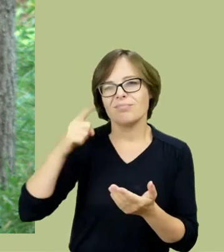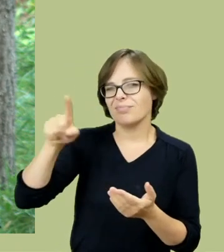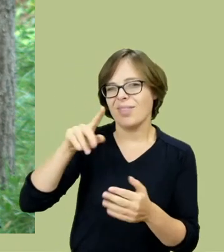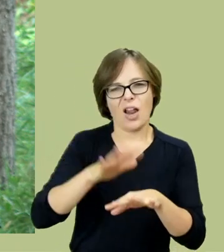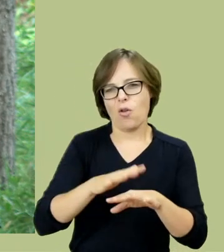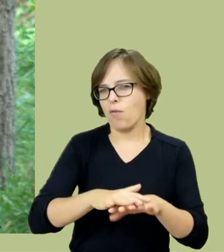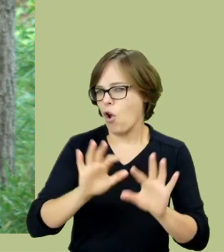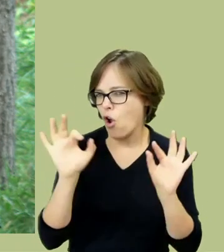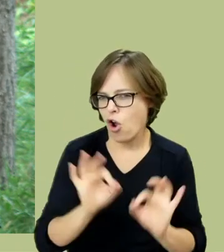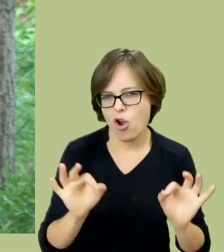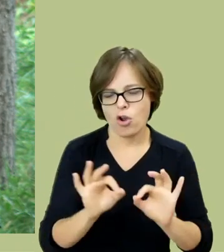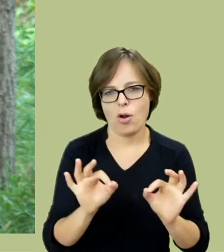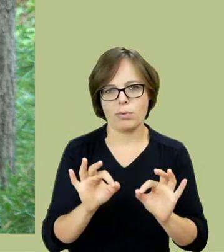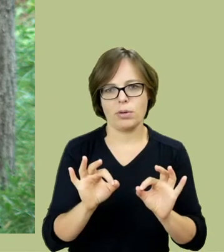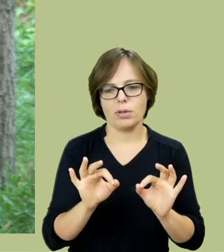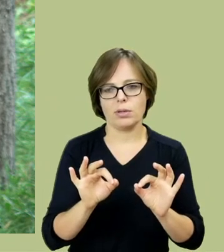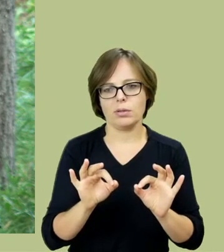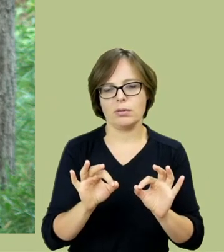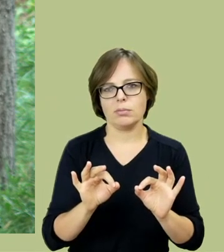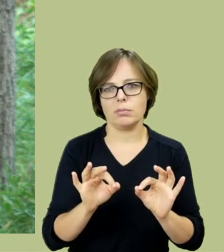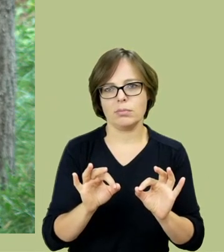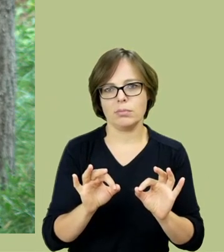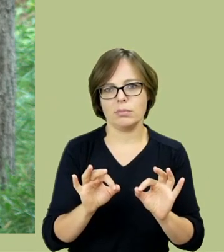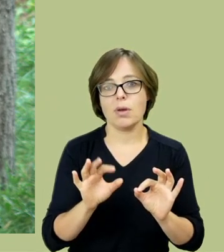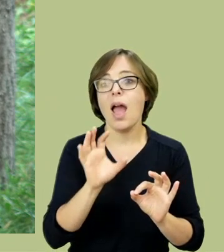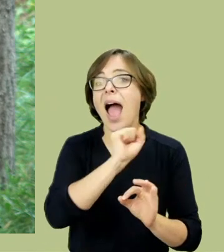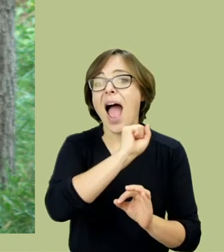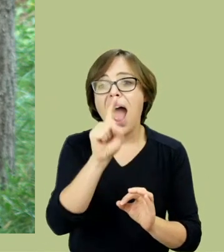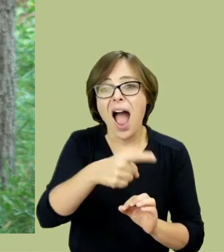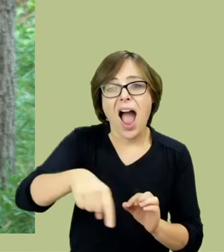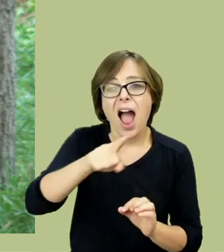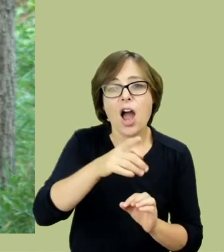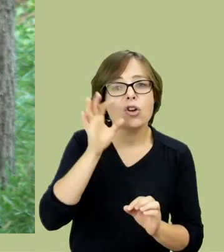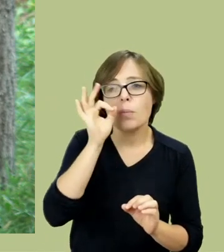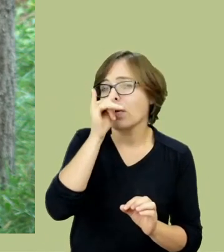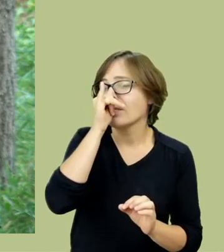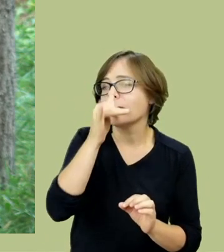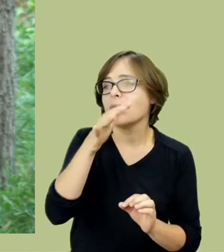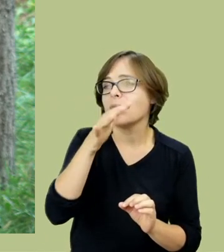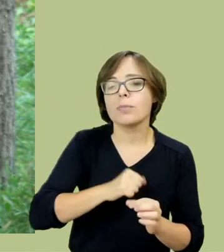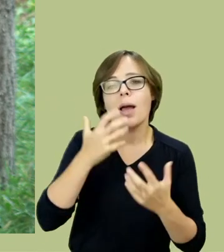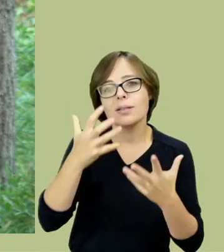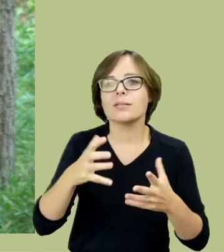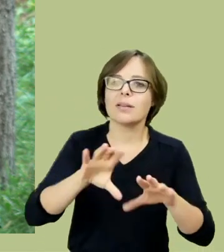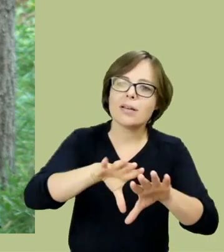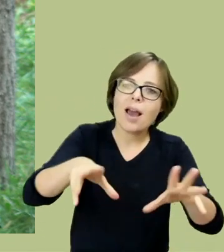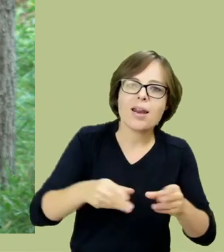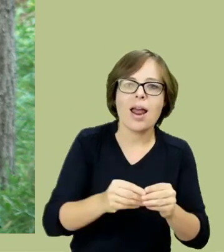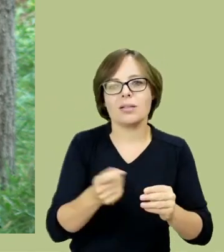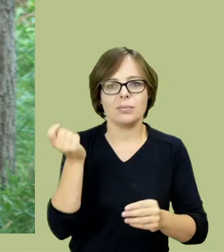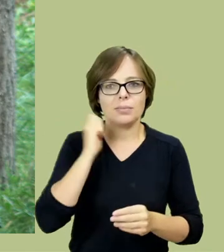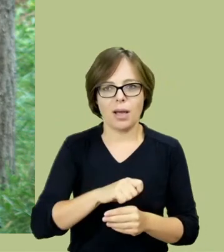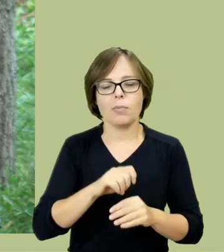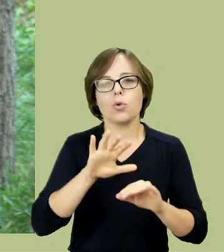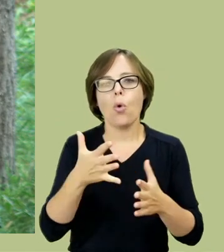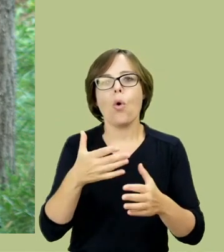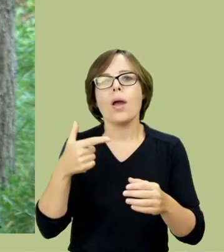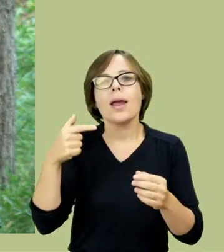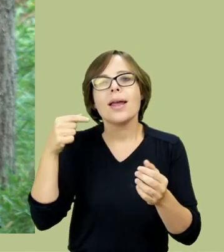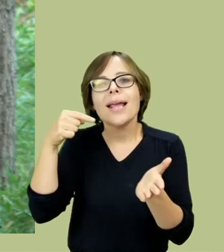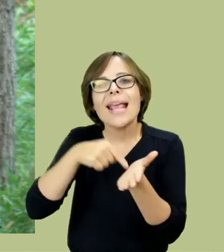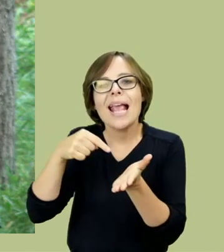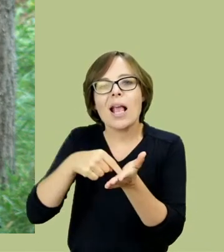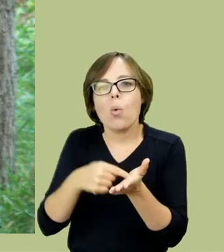do tego stopnia, że próbowały popełnić zbiorowe samobójstwo. Po prostu nałykały się igieł.